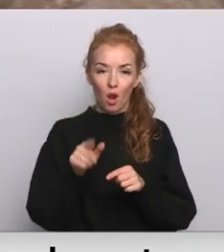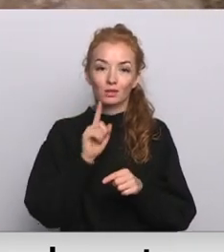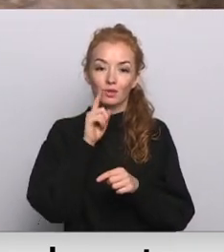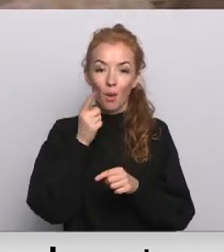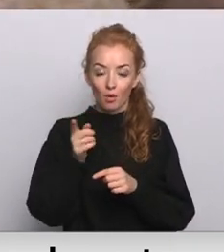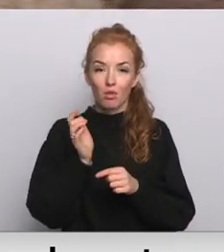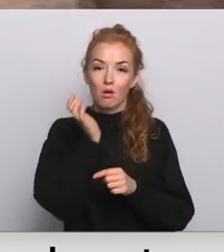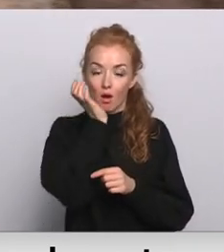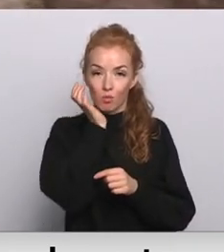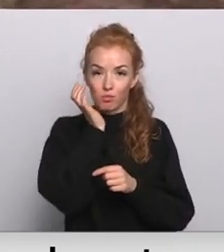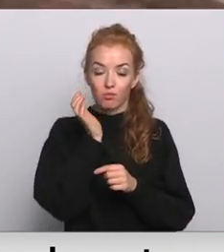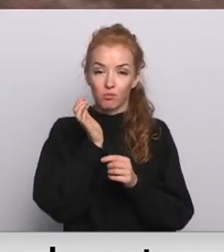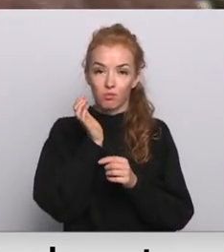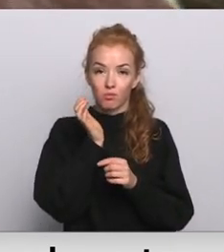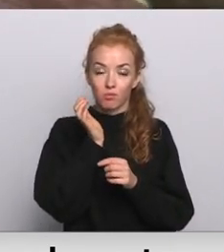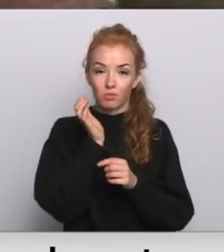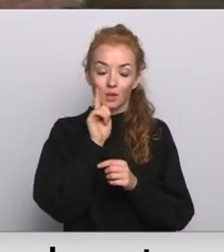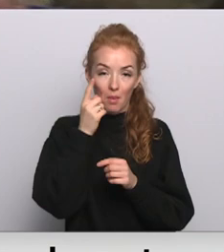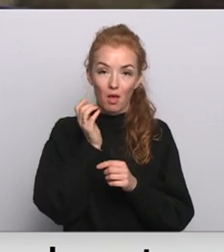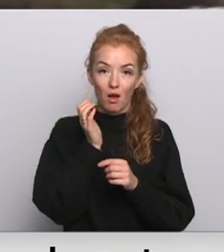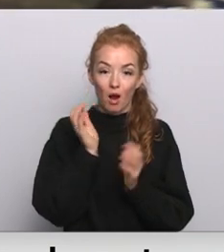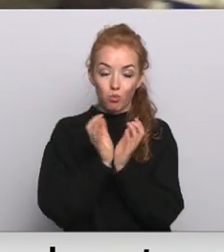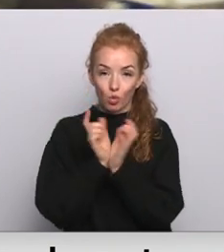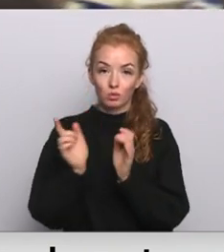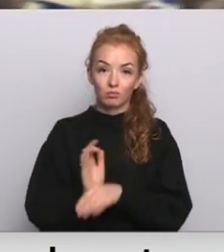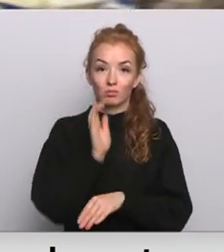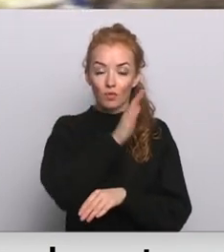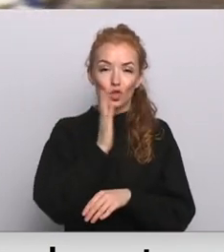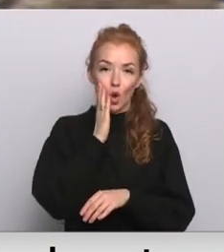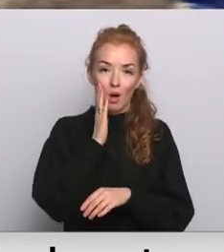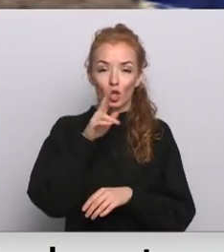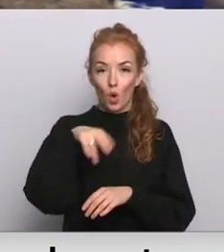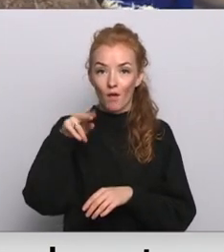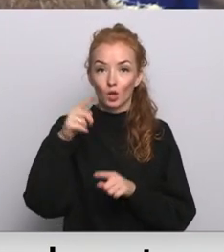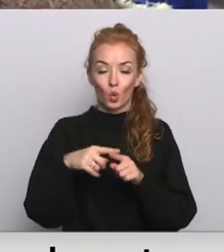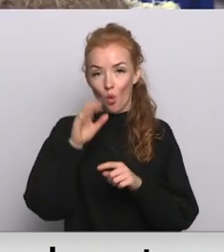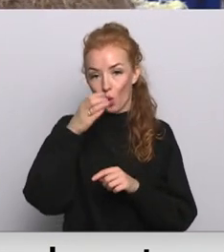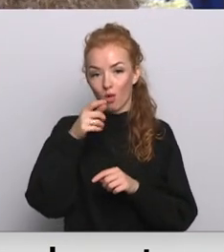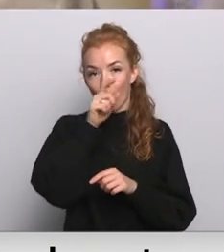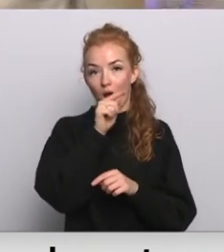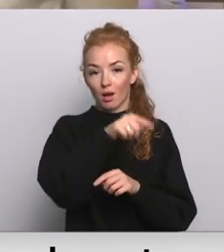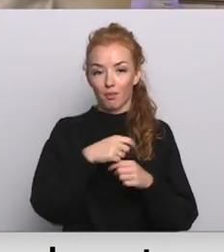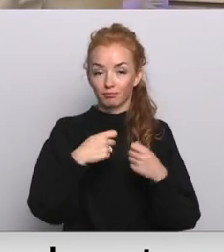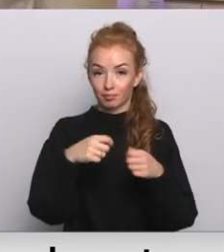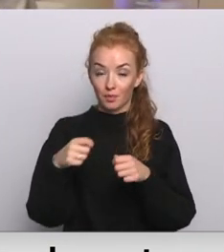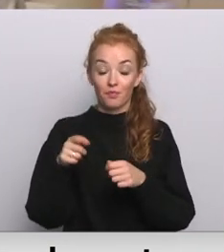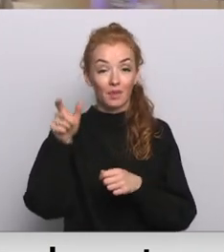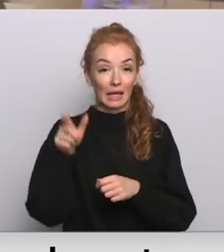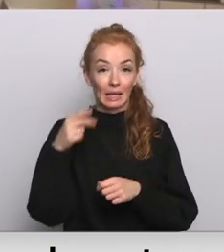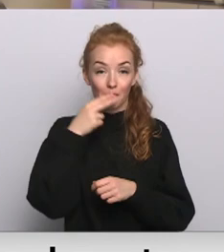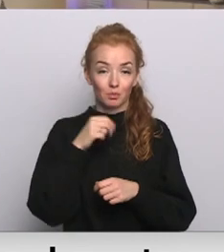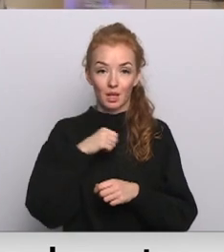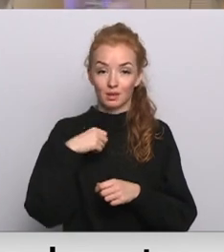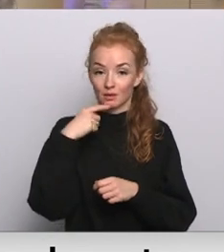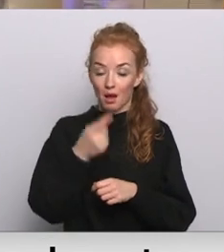skābētie kāposti nonāks ne tikai pie Lietuvas, bet arī pie Norvēģijas, Rumānijas un Bulgārijas patērētājiem. Iveta gan smeja, ka pati